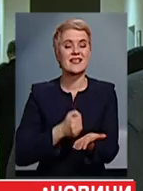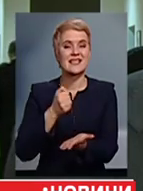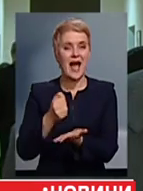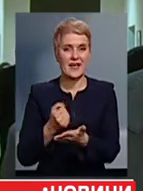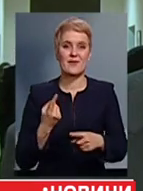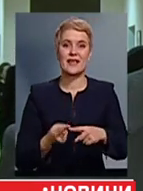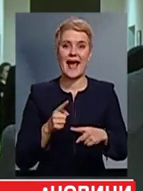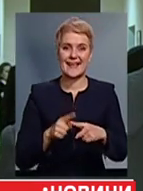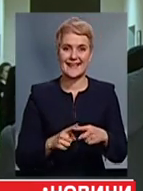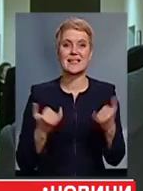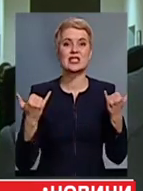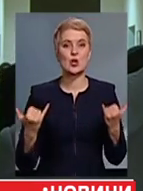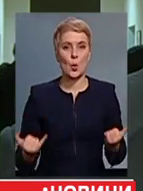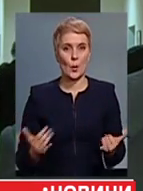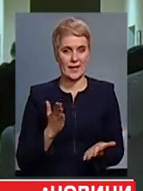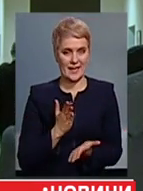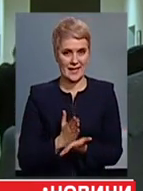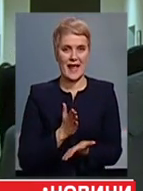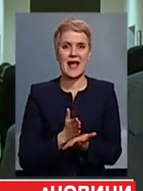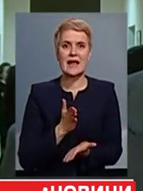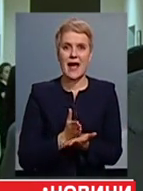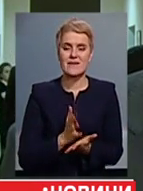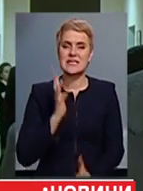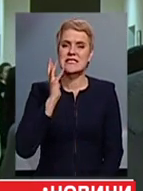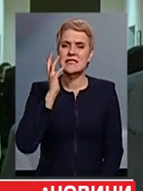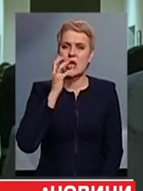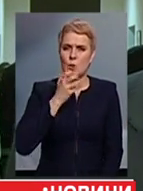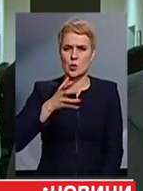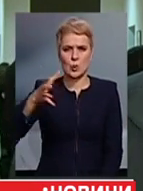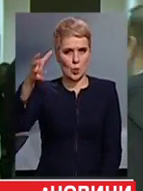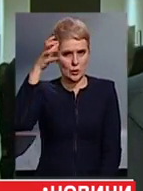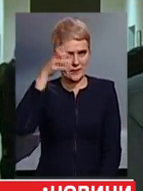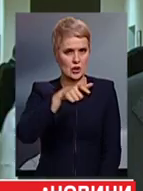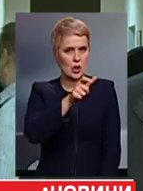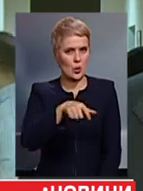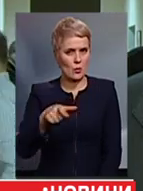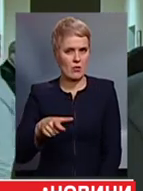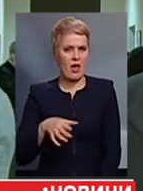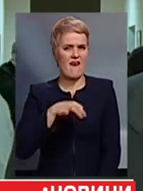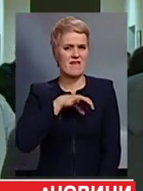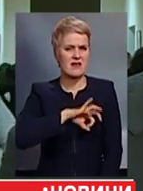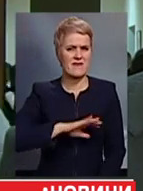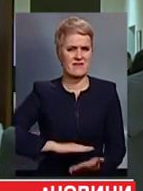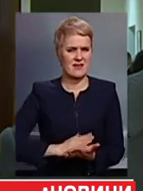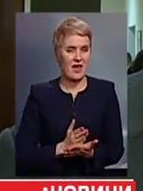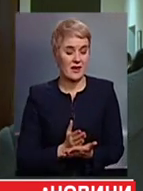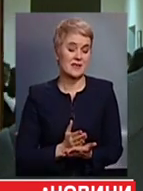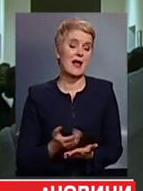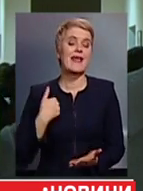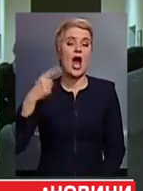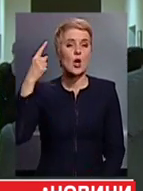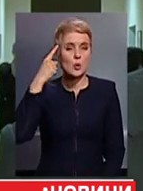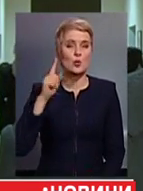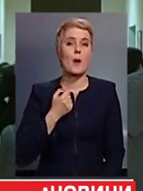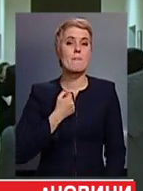який сьогодні є, і наявність в ньому людей серйозних, досвідчених, ефективних і якісних, я думаю, що